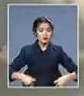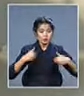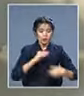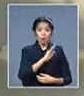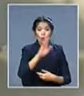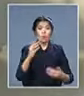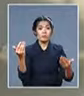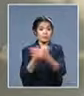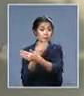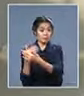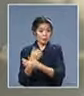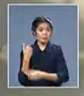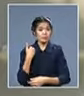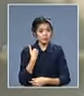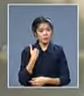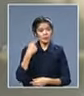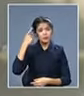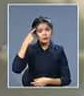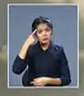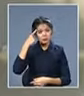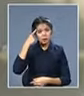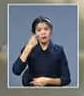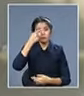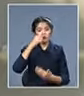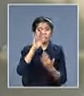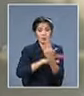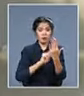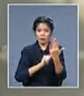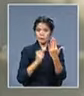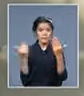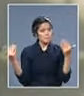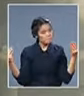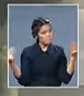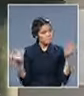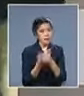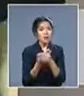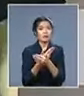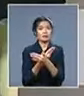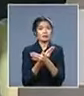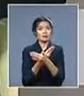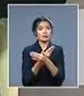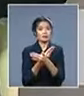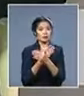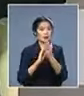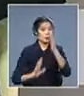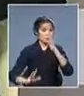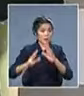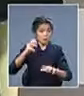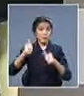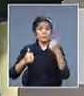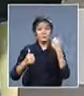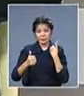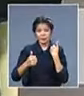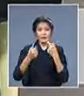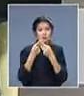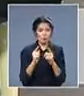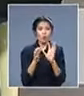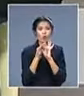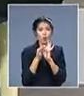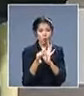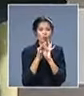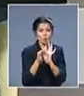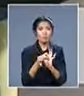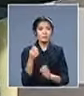ไปนั่นคือจุดที่ผมเชื่อว่ามันจะเป็นการเปลี่ยนประเทศไทยโดยอย่างสิ้นเชิงเลยนะครับ น่าจะไปในทางที่ดีขึ้นนะคะ แต่ลืมนะครับก็มีข้อกังวลอยู่ด้วยเช่นเดียวกันนะ